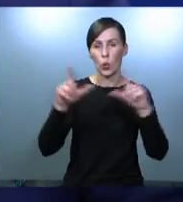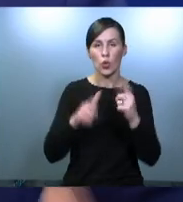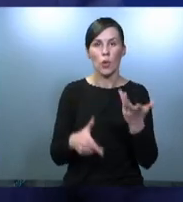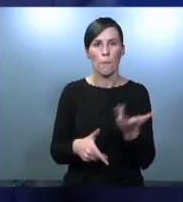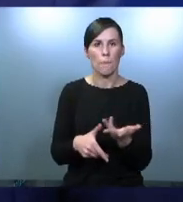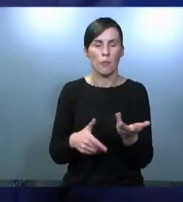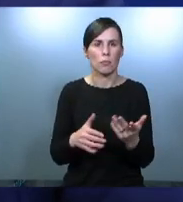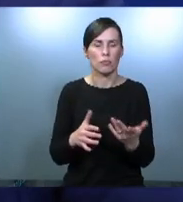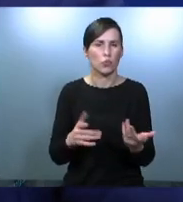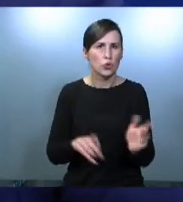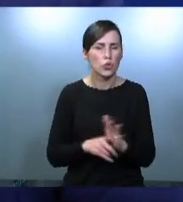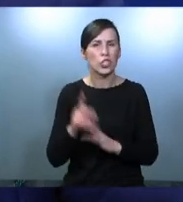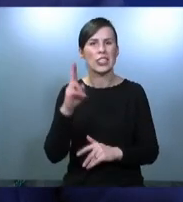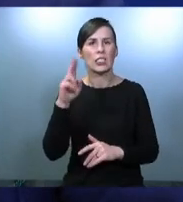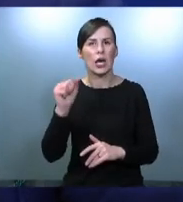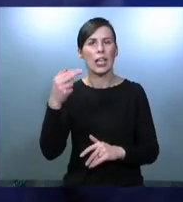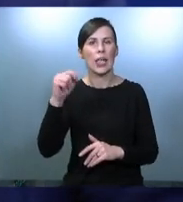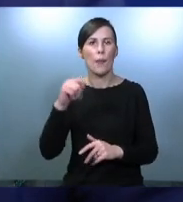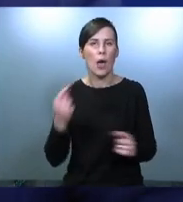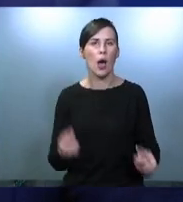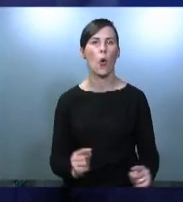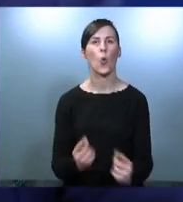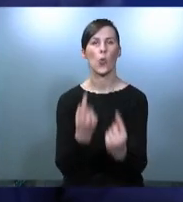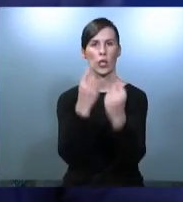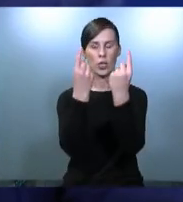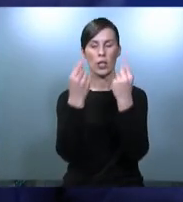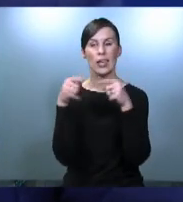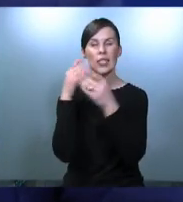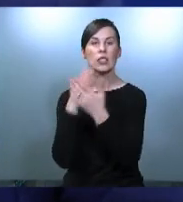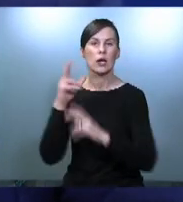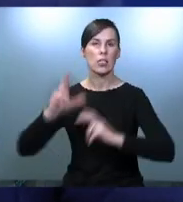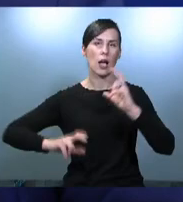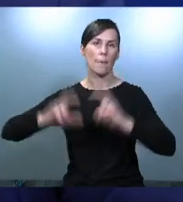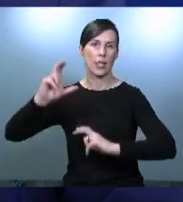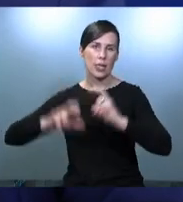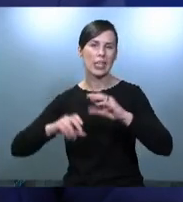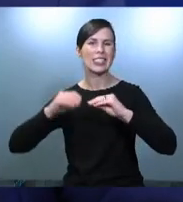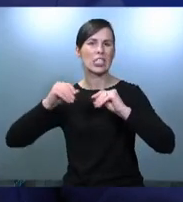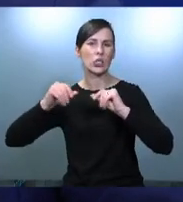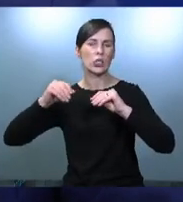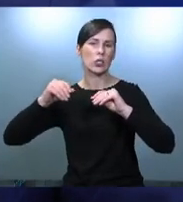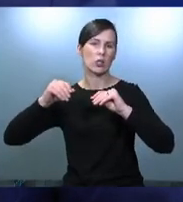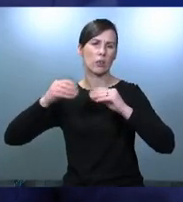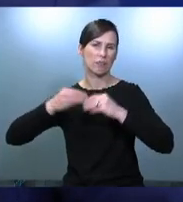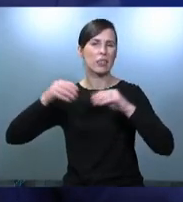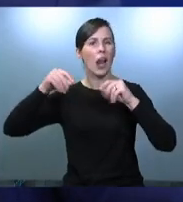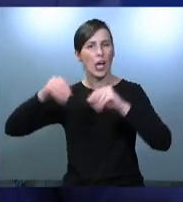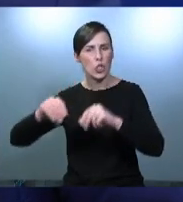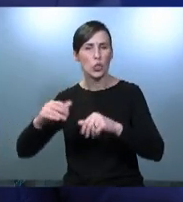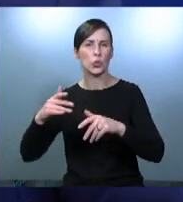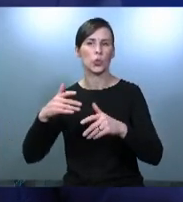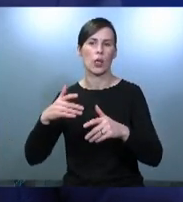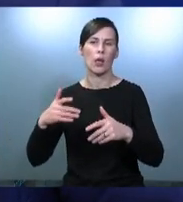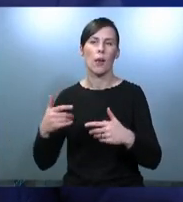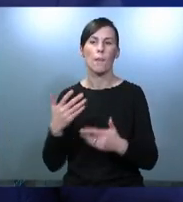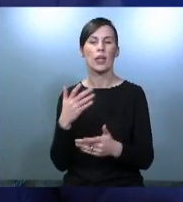kanapės, pastatytas Rubikonas pastatė gamyklą ten ir kai kurie kiti skystos trašos, aš manyčiau, bet vaizdą gadina